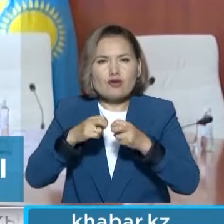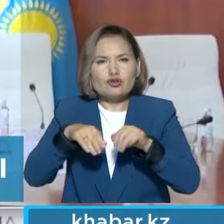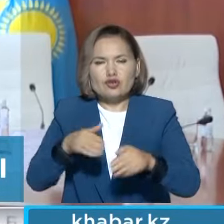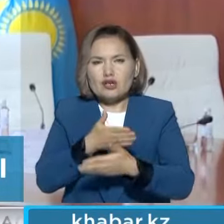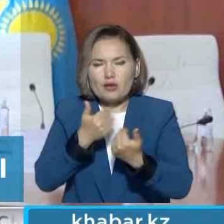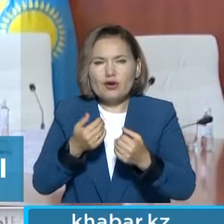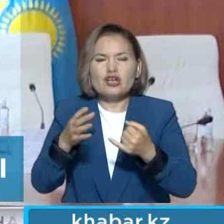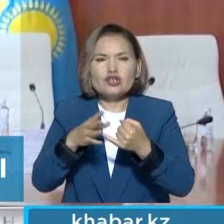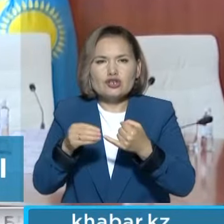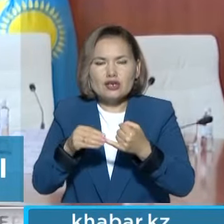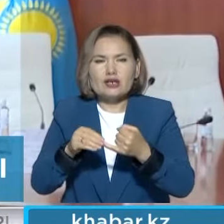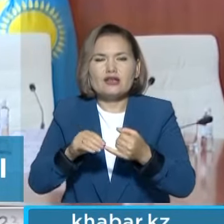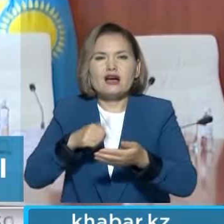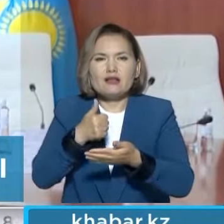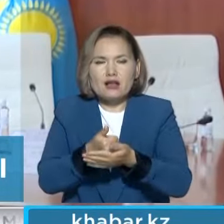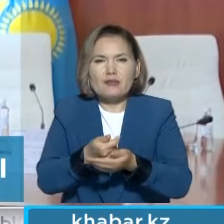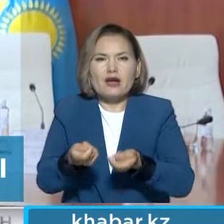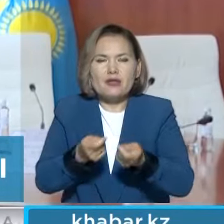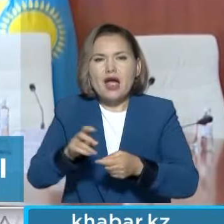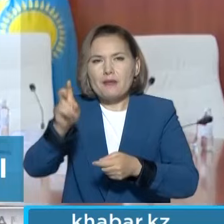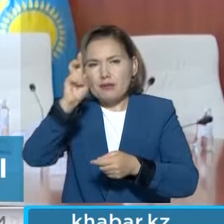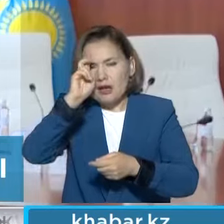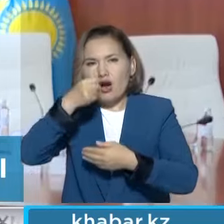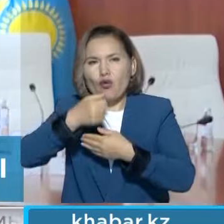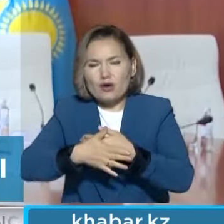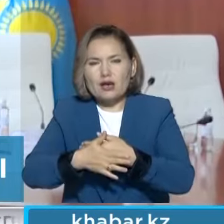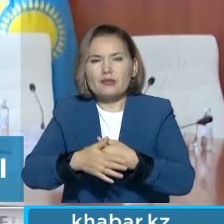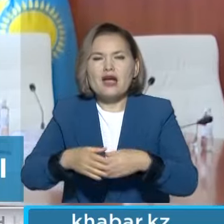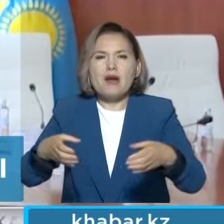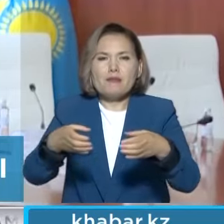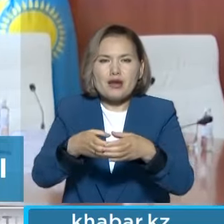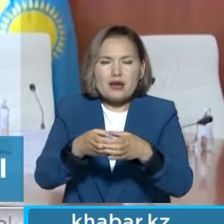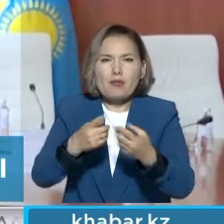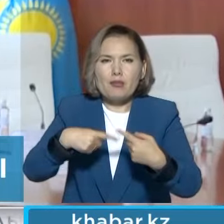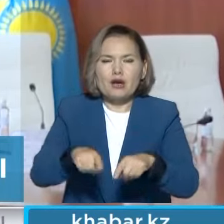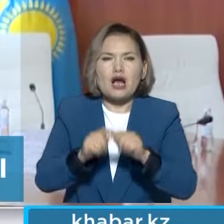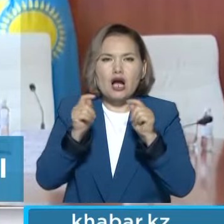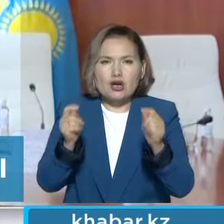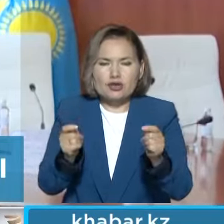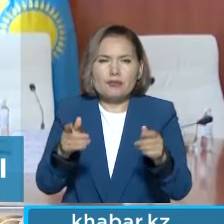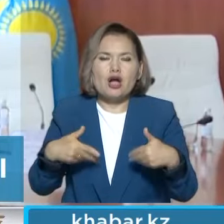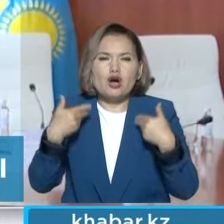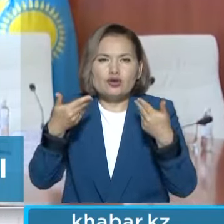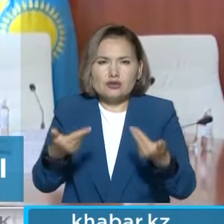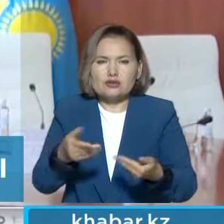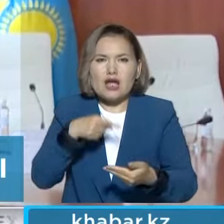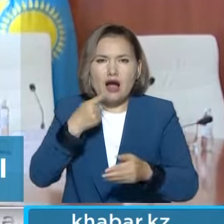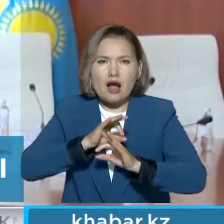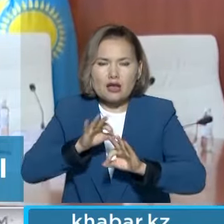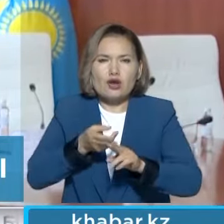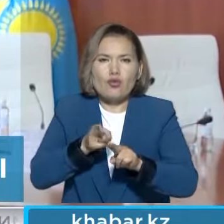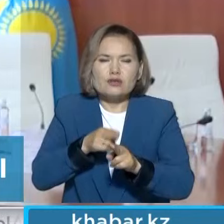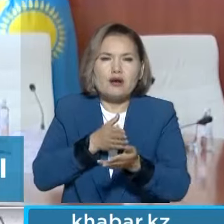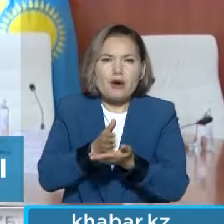бір ие болатындай мемлекеттік орталық деңгейдегі мекеменің құрылуын ұсыныс ретінде жеткізіп отыр. Бұл бағытта